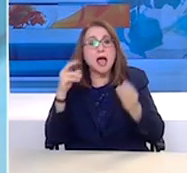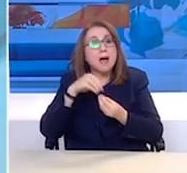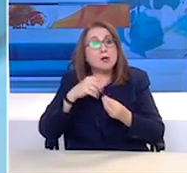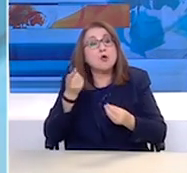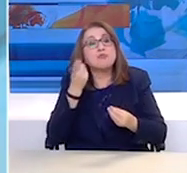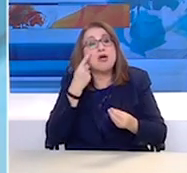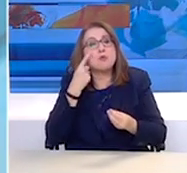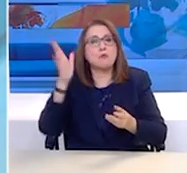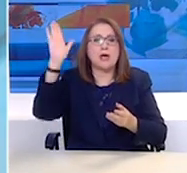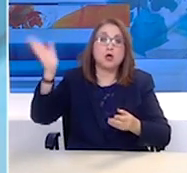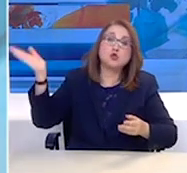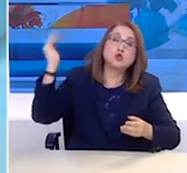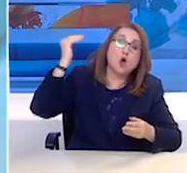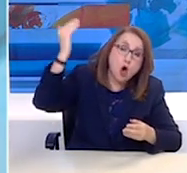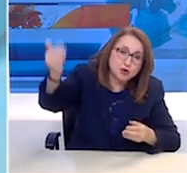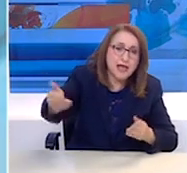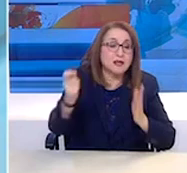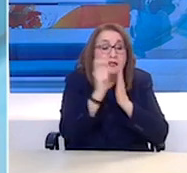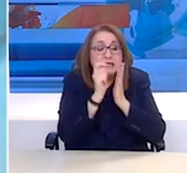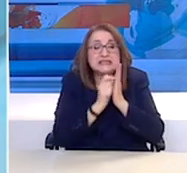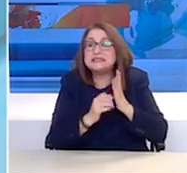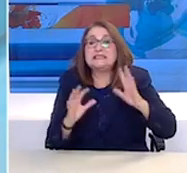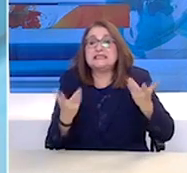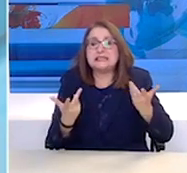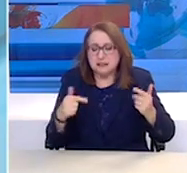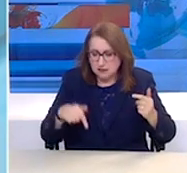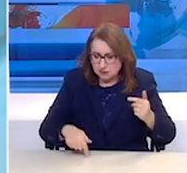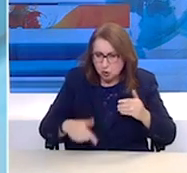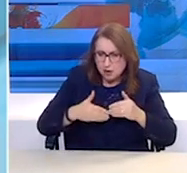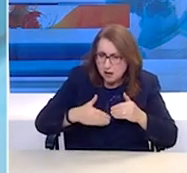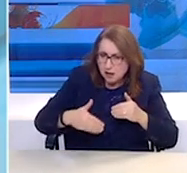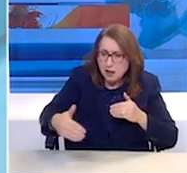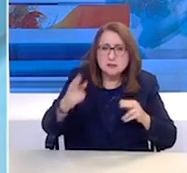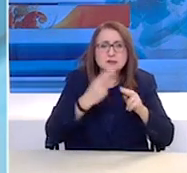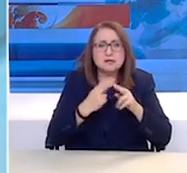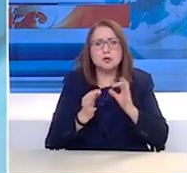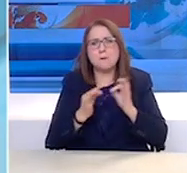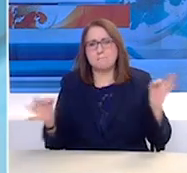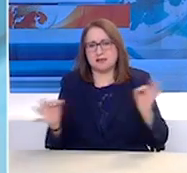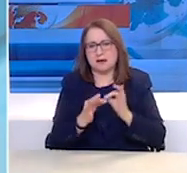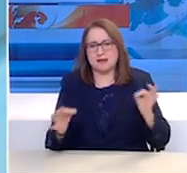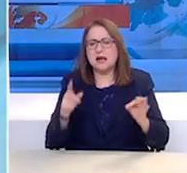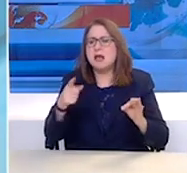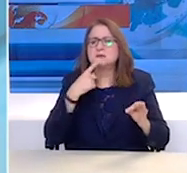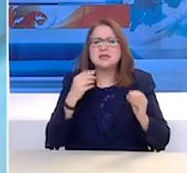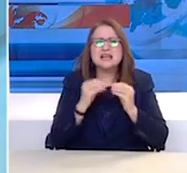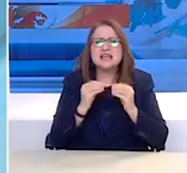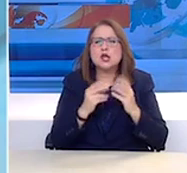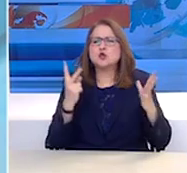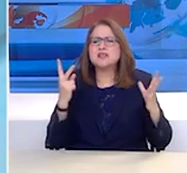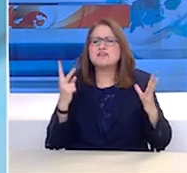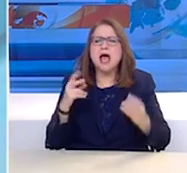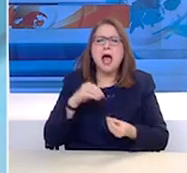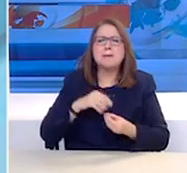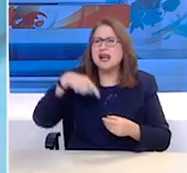τηρήσουμε τα μέτρα. Και το 27 Απριλίου δεν είναι μια έτσι θελική λογική η οποία περνάει μέσα από κάποια